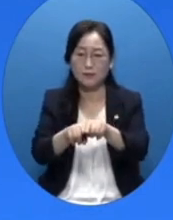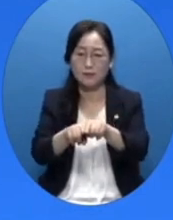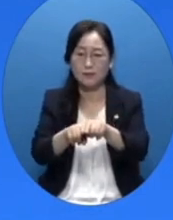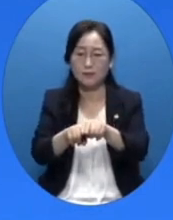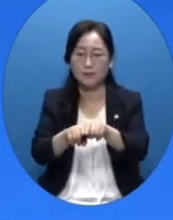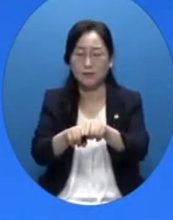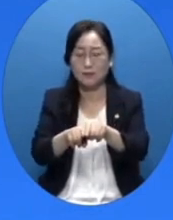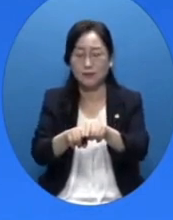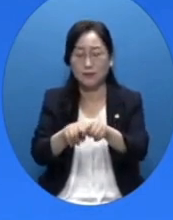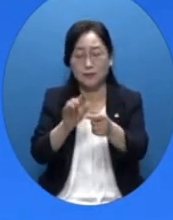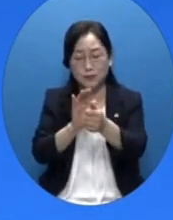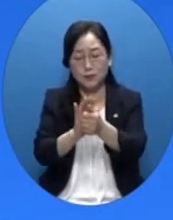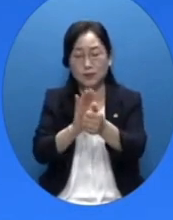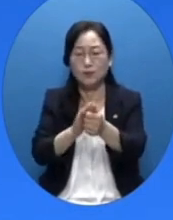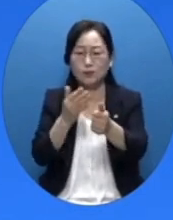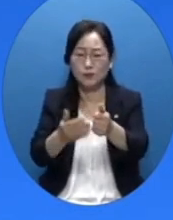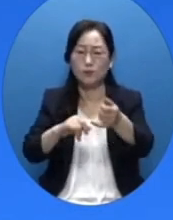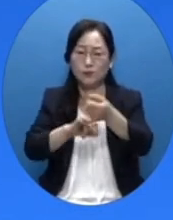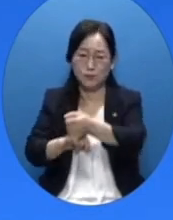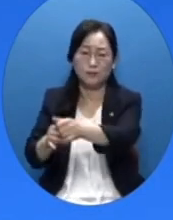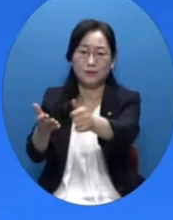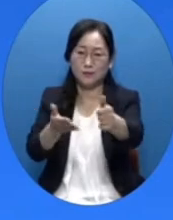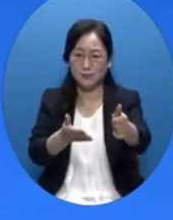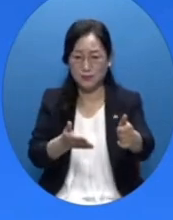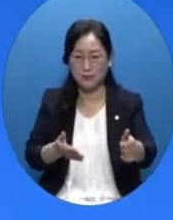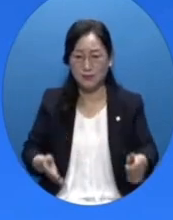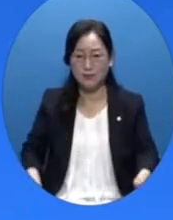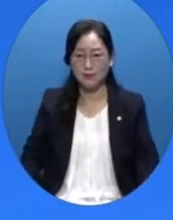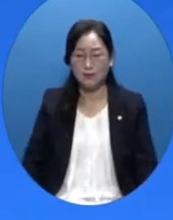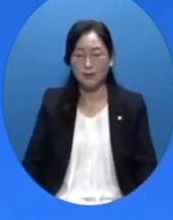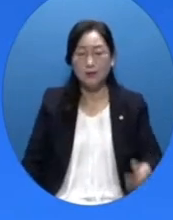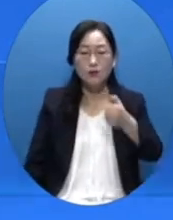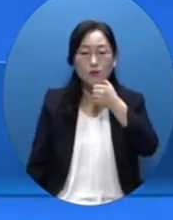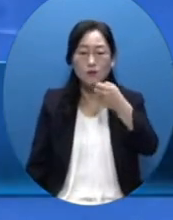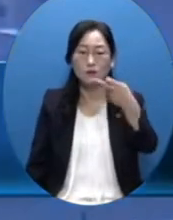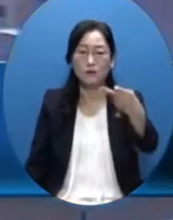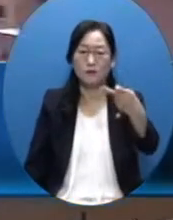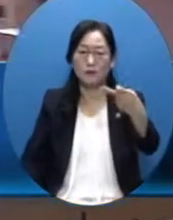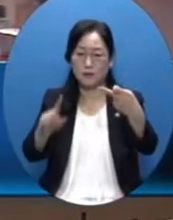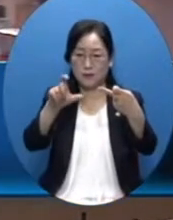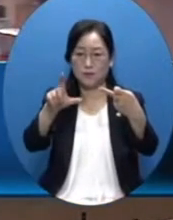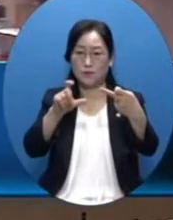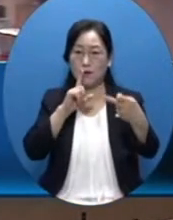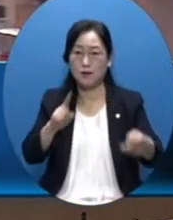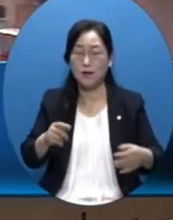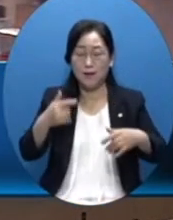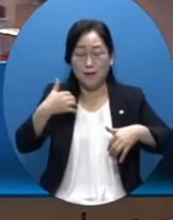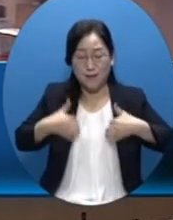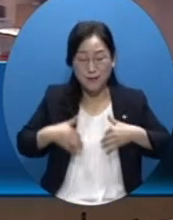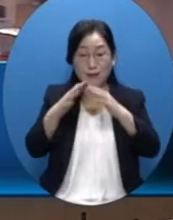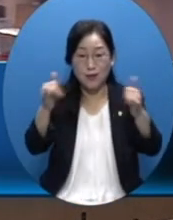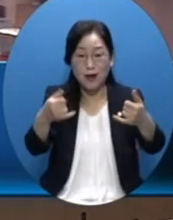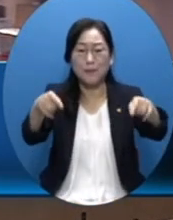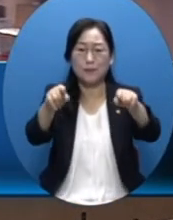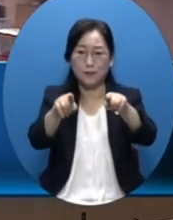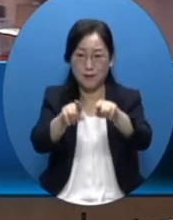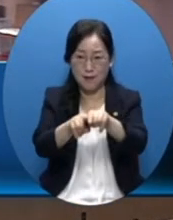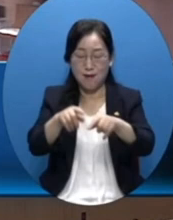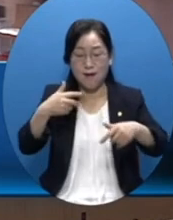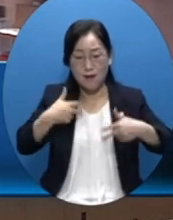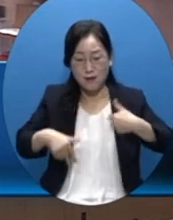집을 나누어지는 주님의 자녀들이 되어야 할 것입니다 로마서 12장 15절 말씀 합니다 즐거운 한 자들과 함께